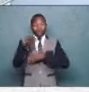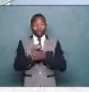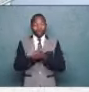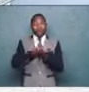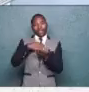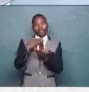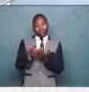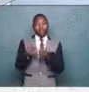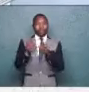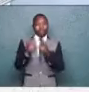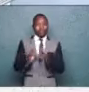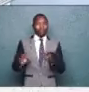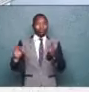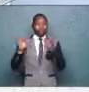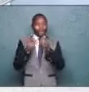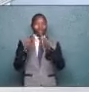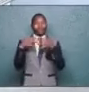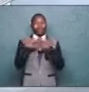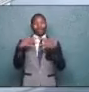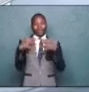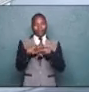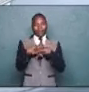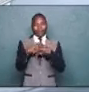ameneyi chifukwa ndofunikira kwambiri.